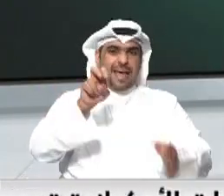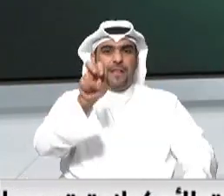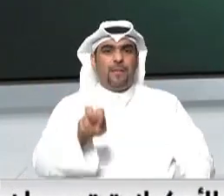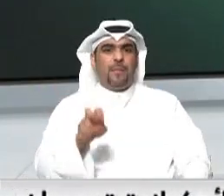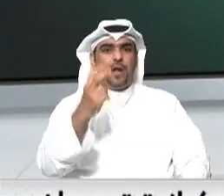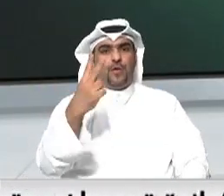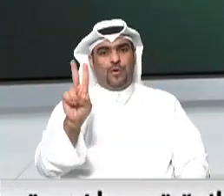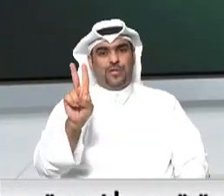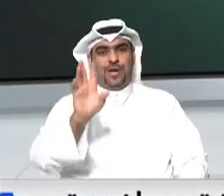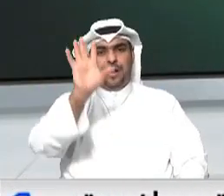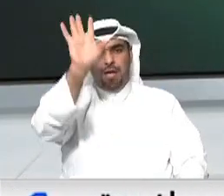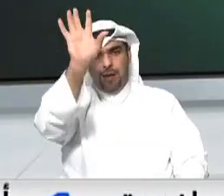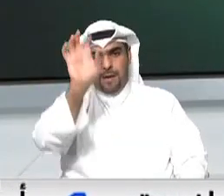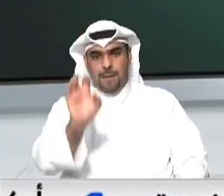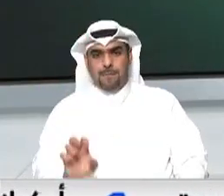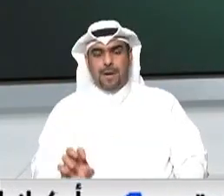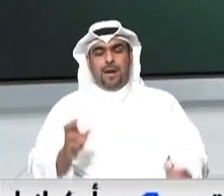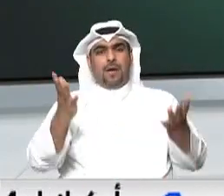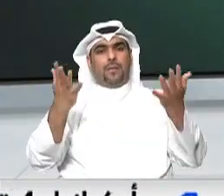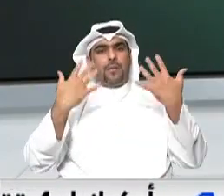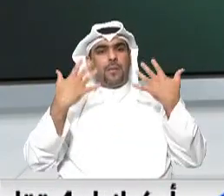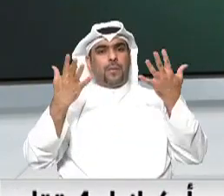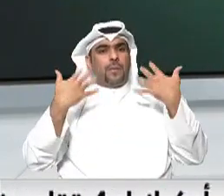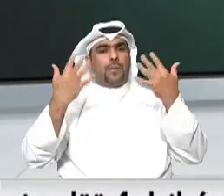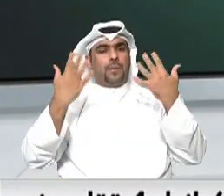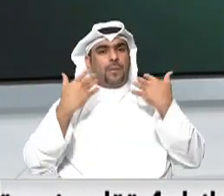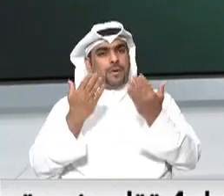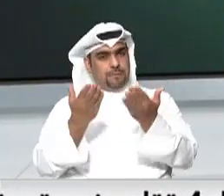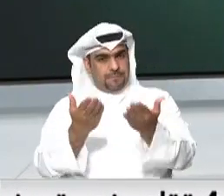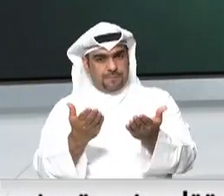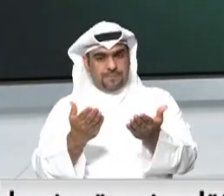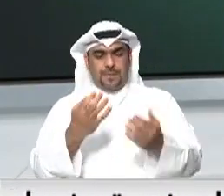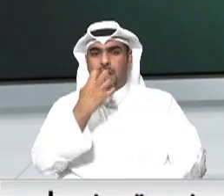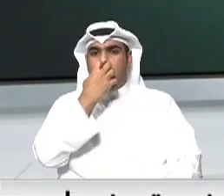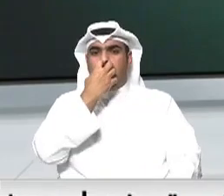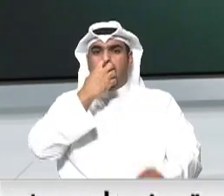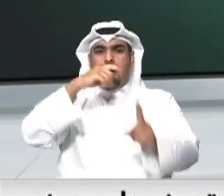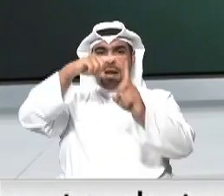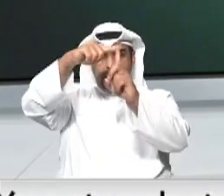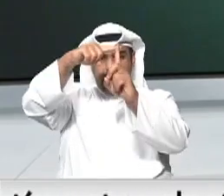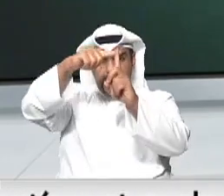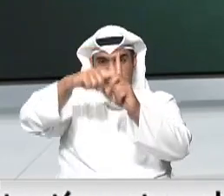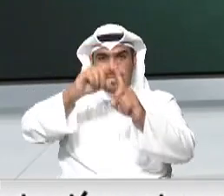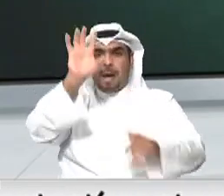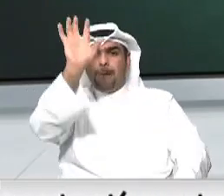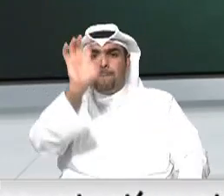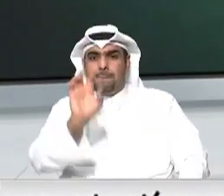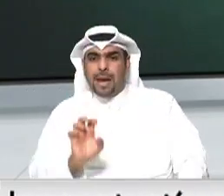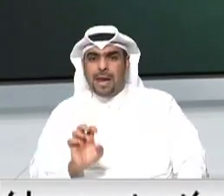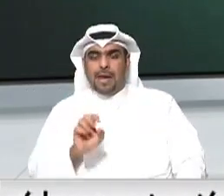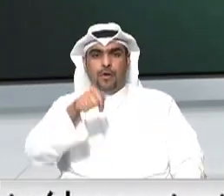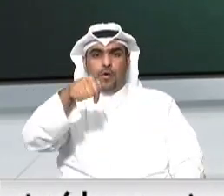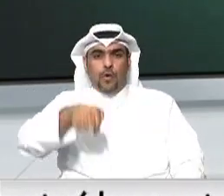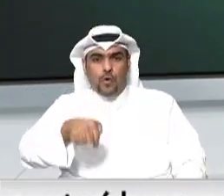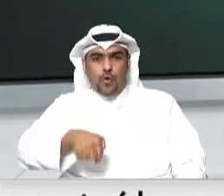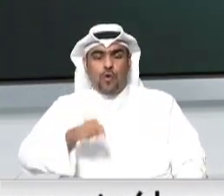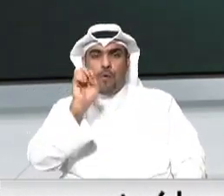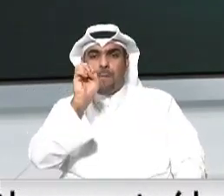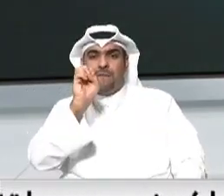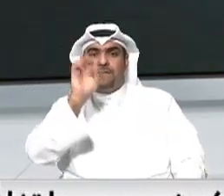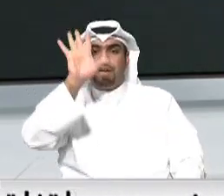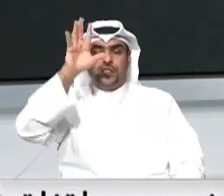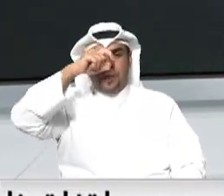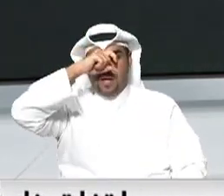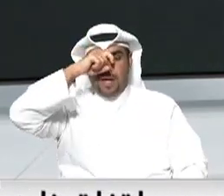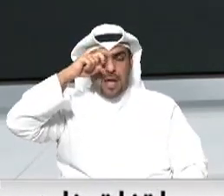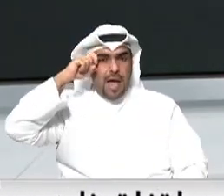جواب الليل راح تكون اجواء بارده سجلنا درجه حراره درجات الحراره الصغرى اليوم الفجر وصلت 11 درجه مئويه